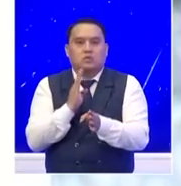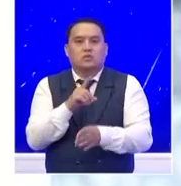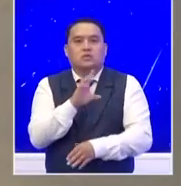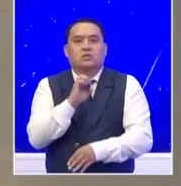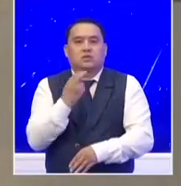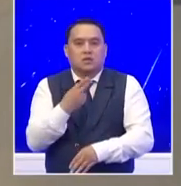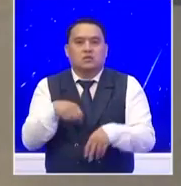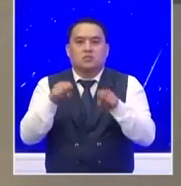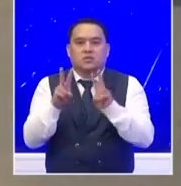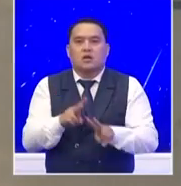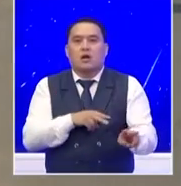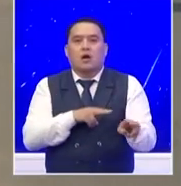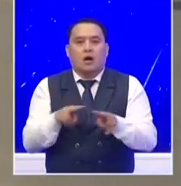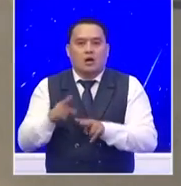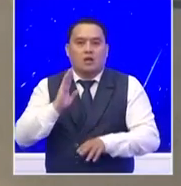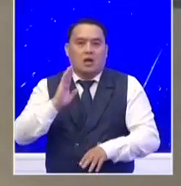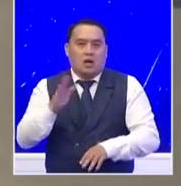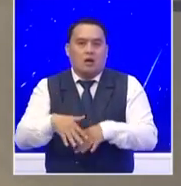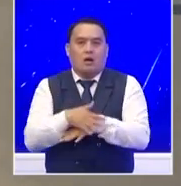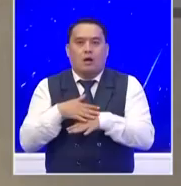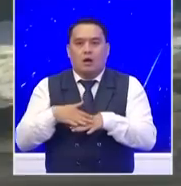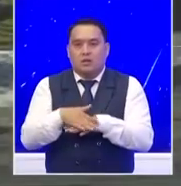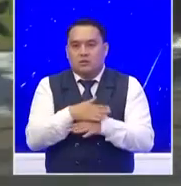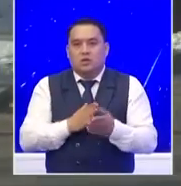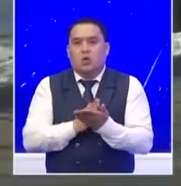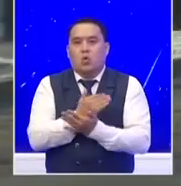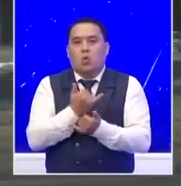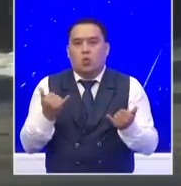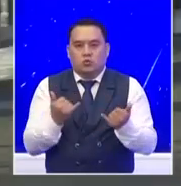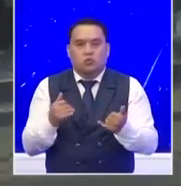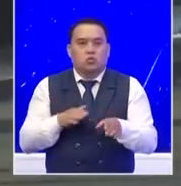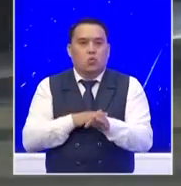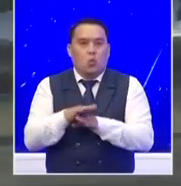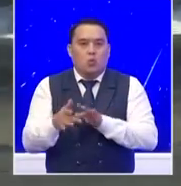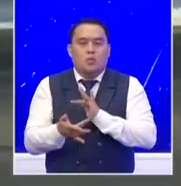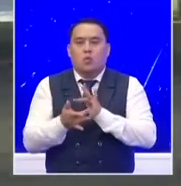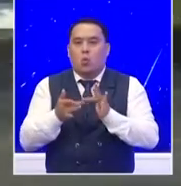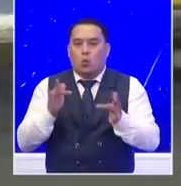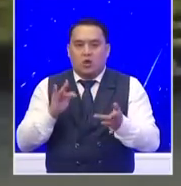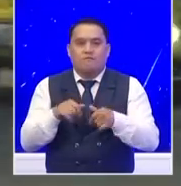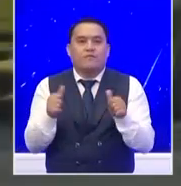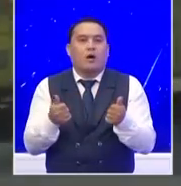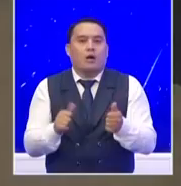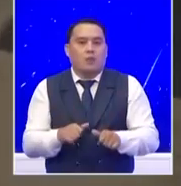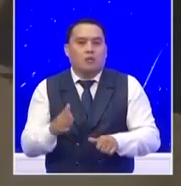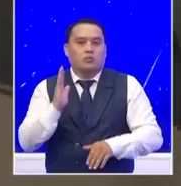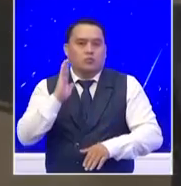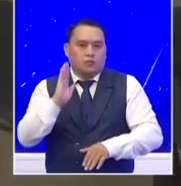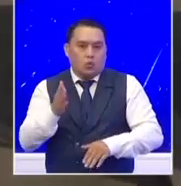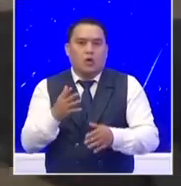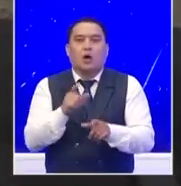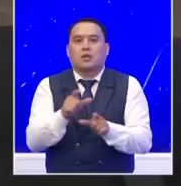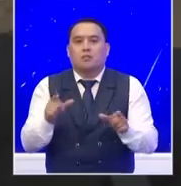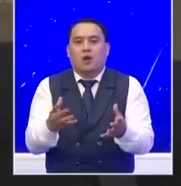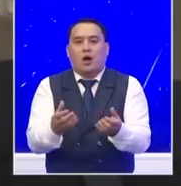СЭС мамандары қадағалайды. Сондай халыққа қызмет көрсету орталығы толығымен онлайн жүйеге көшті. Бұрынғы форматта азаматтарды